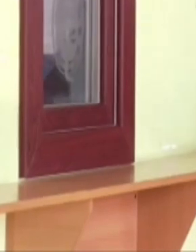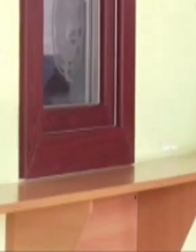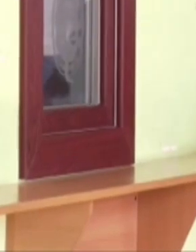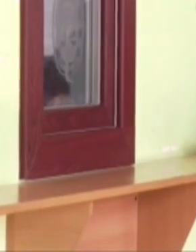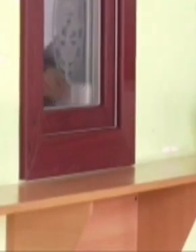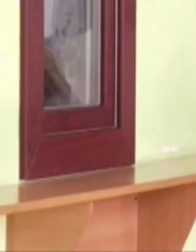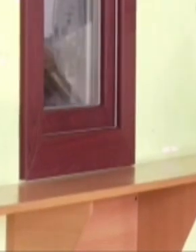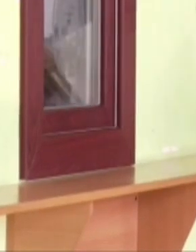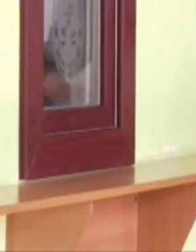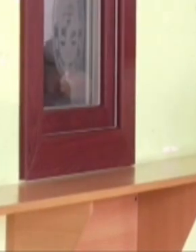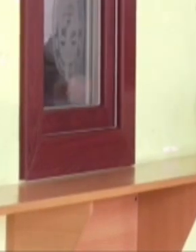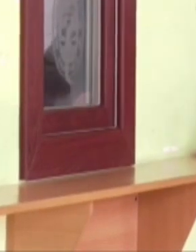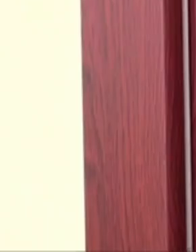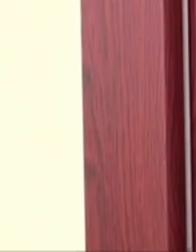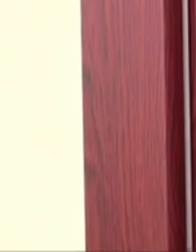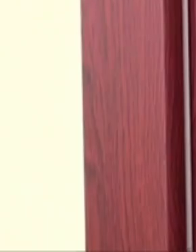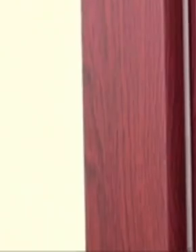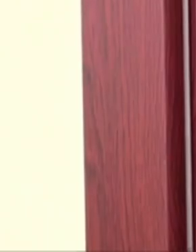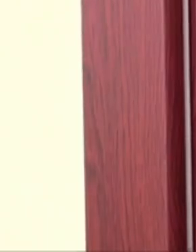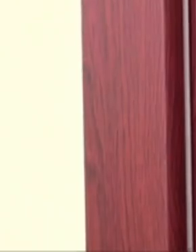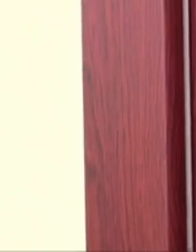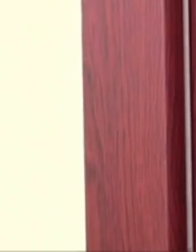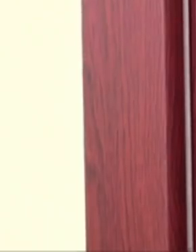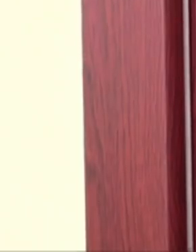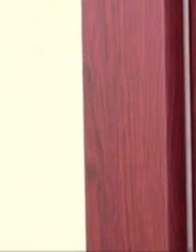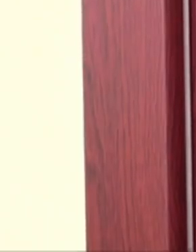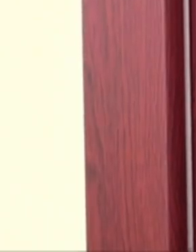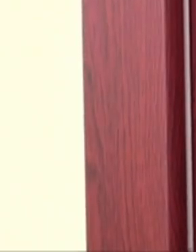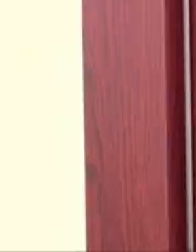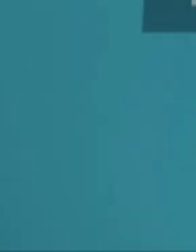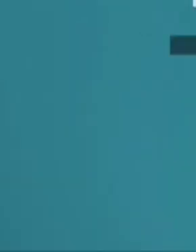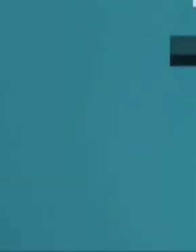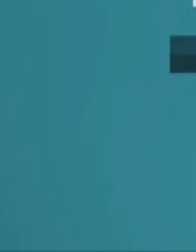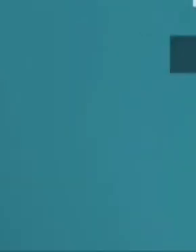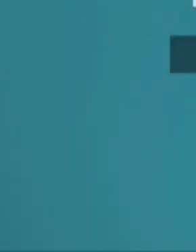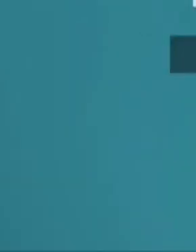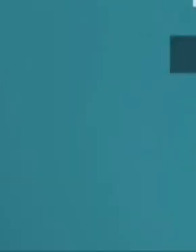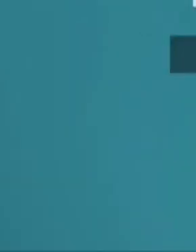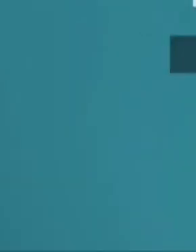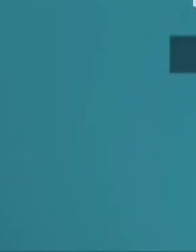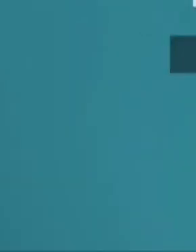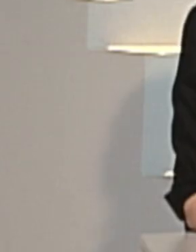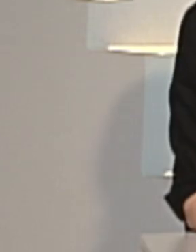хто ухиляється від декларування або подають декларації невчасно, несуть відповідальність.